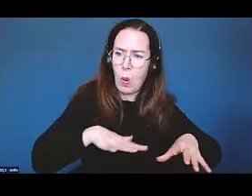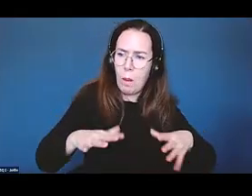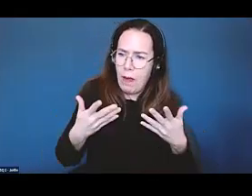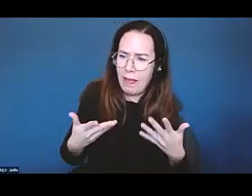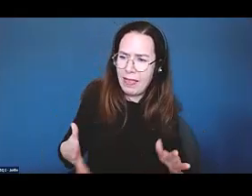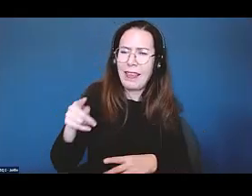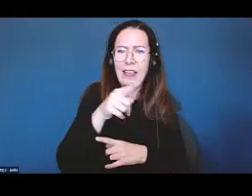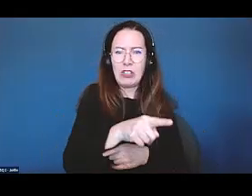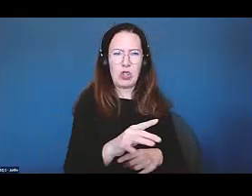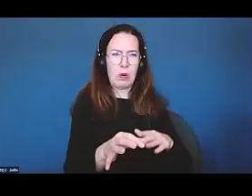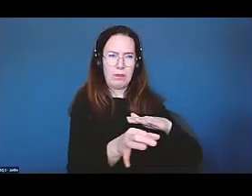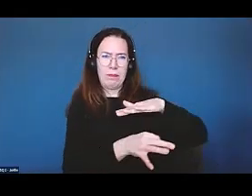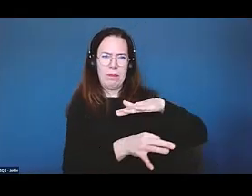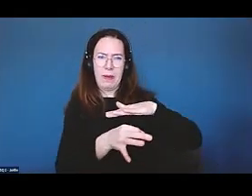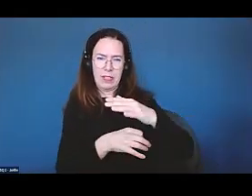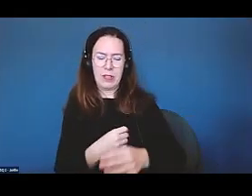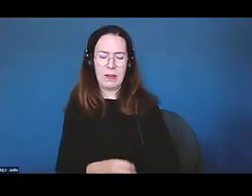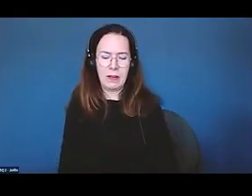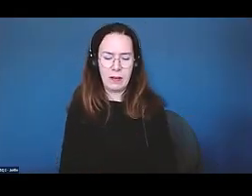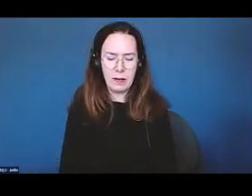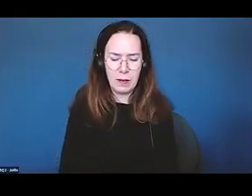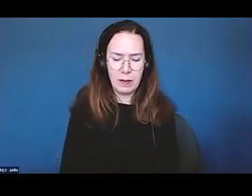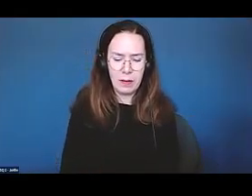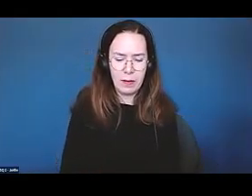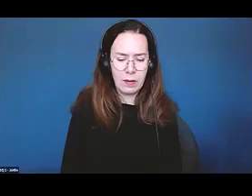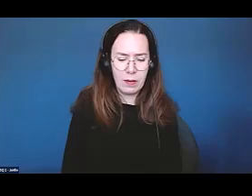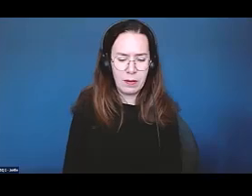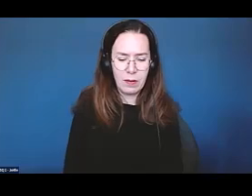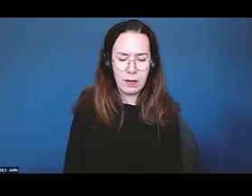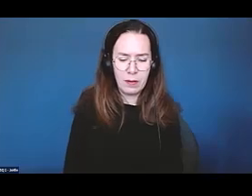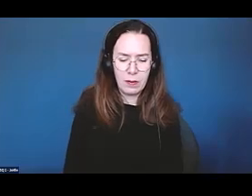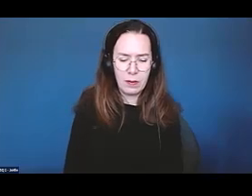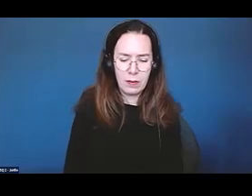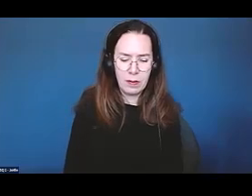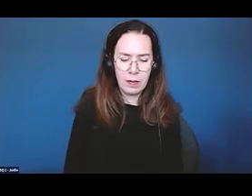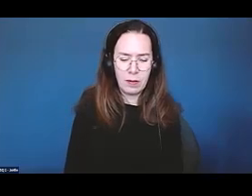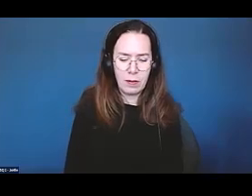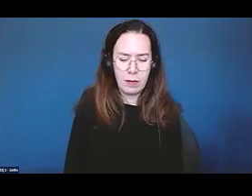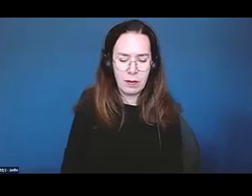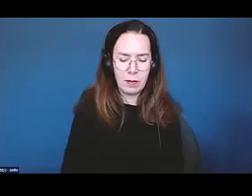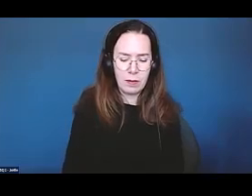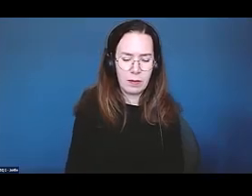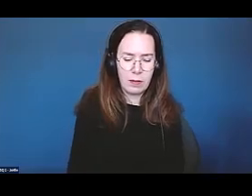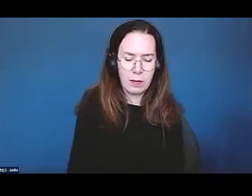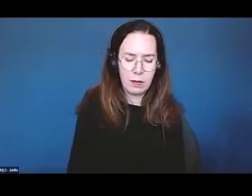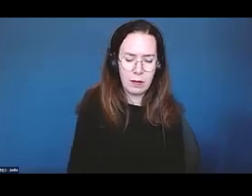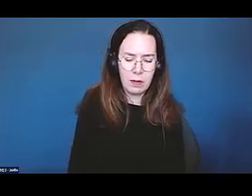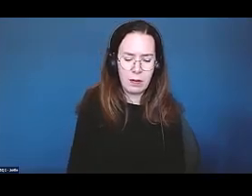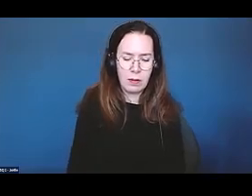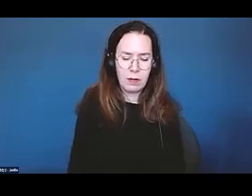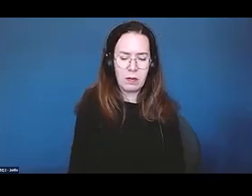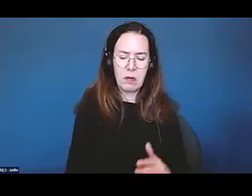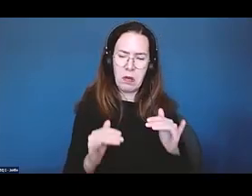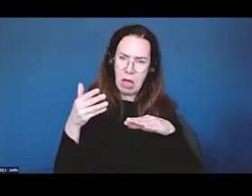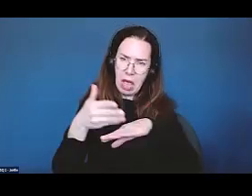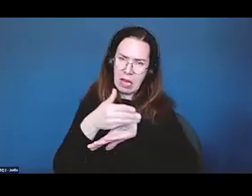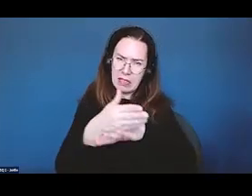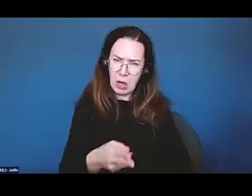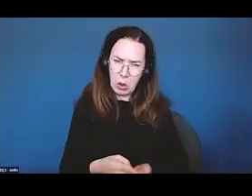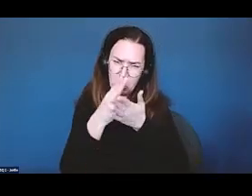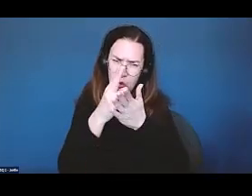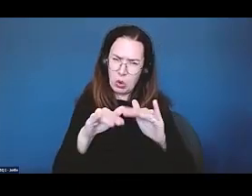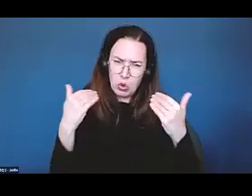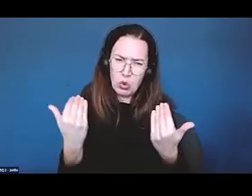groupes déjà marginés. Et est-ce que nous assumons que tout le monde a le même accès aux